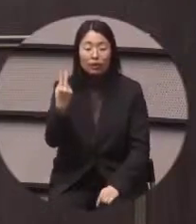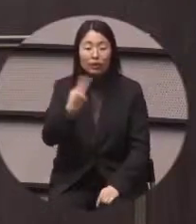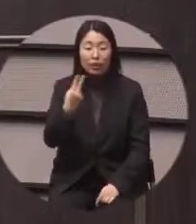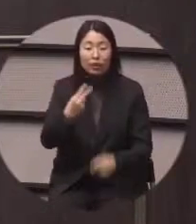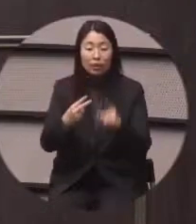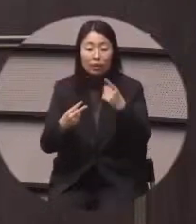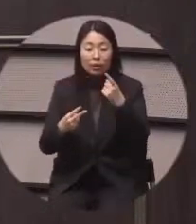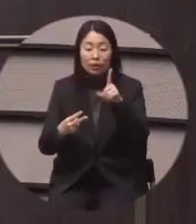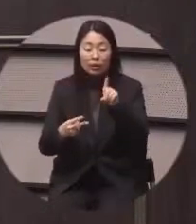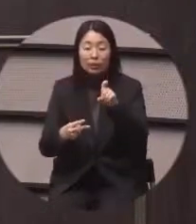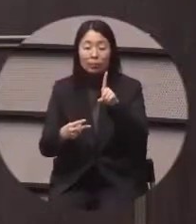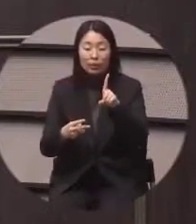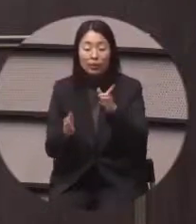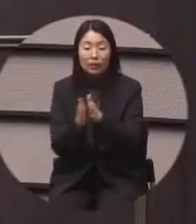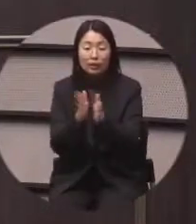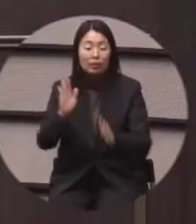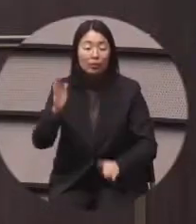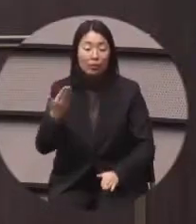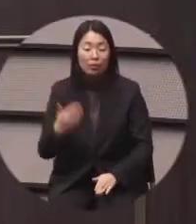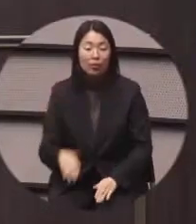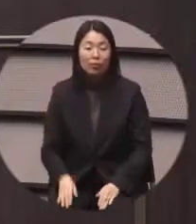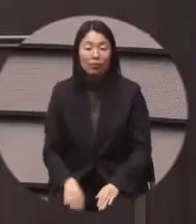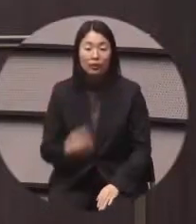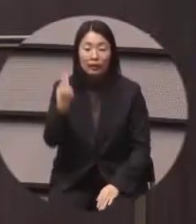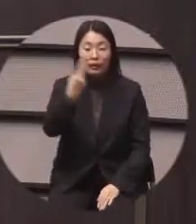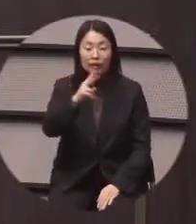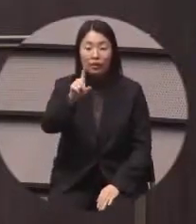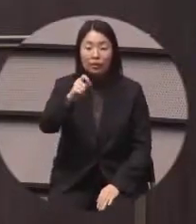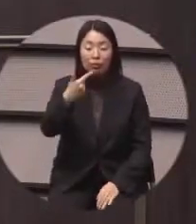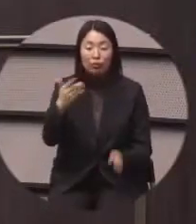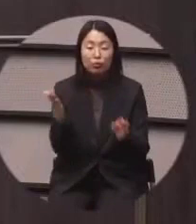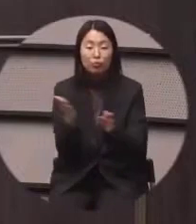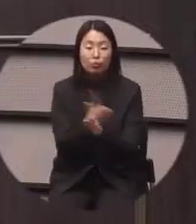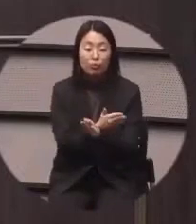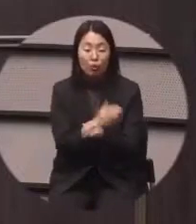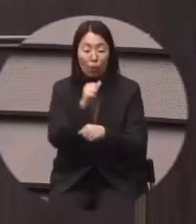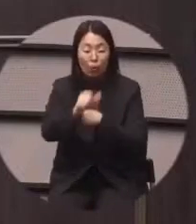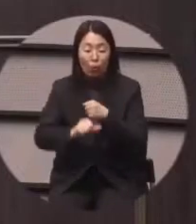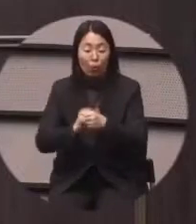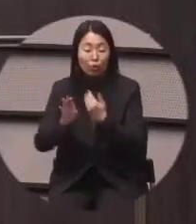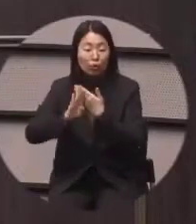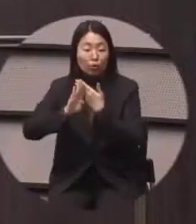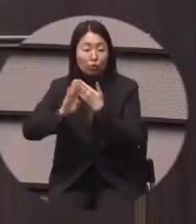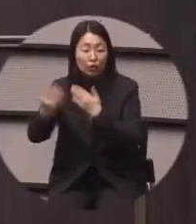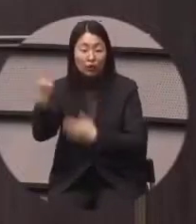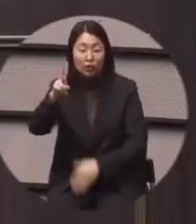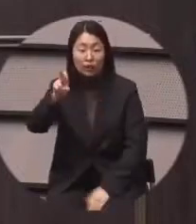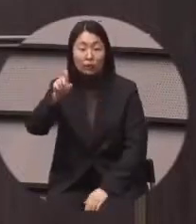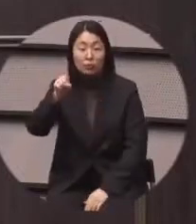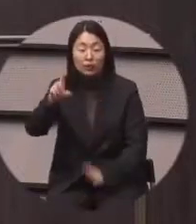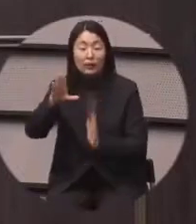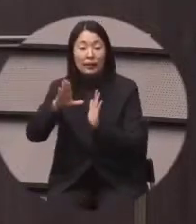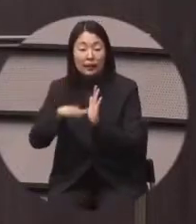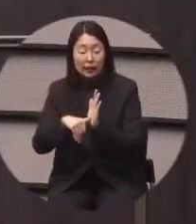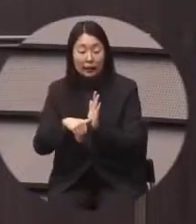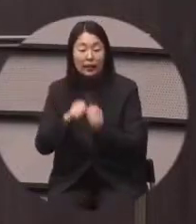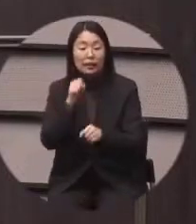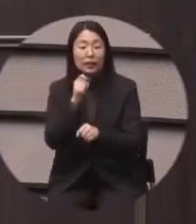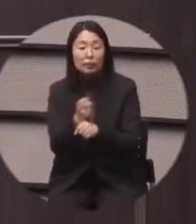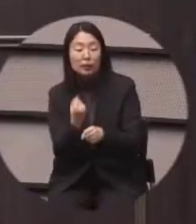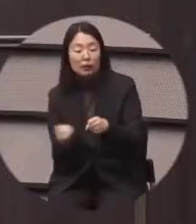착수하였고 계획상 2016년부터 5년이 지난 21년에는 이미 재수립이